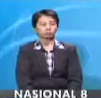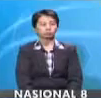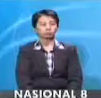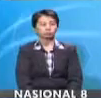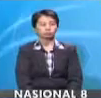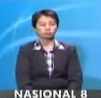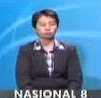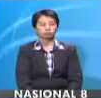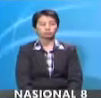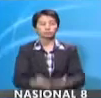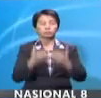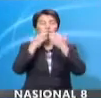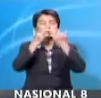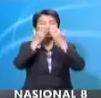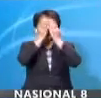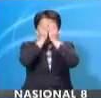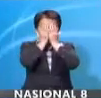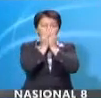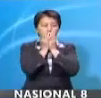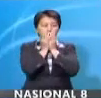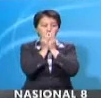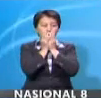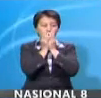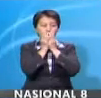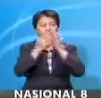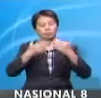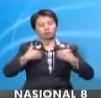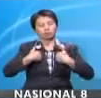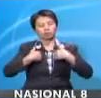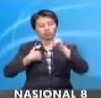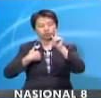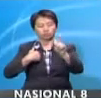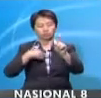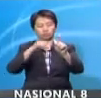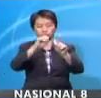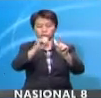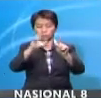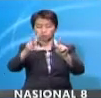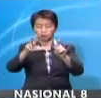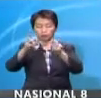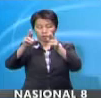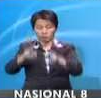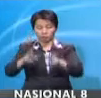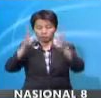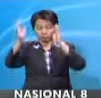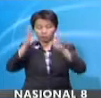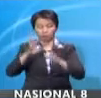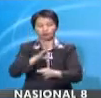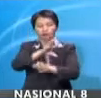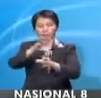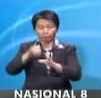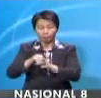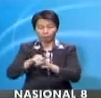Okey, alhamdulillah seramai 103 rakyat Malaysia termasuk 10